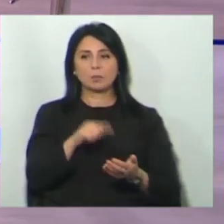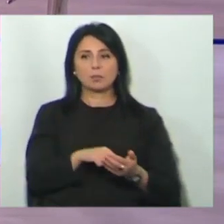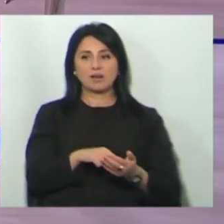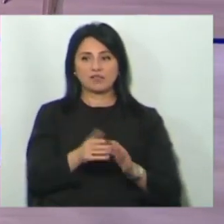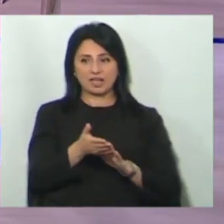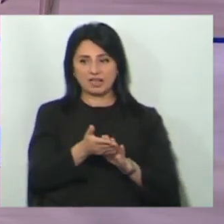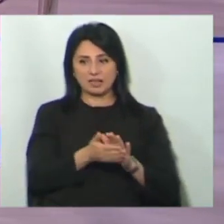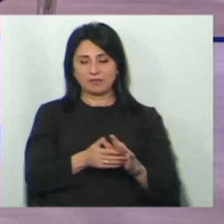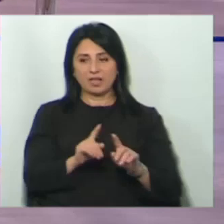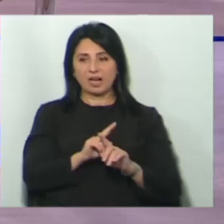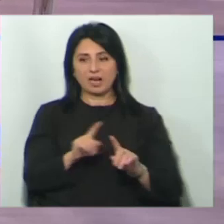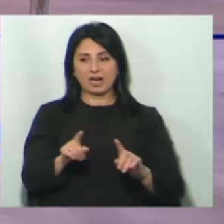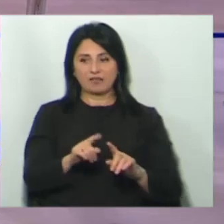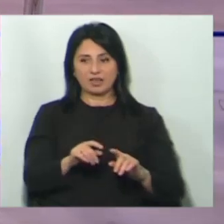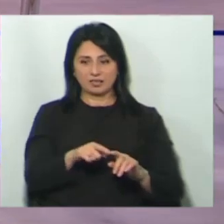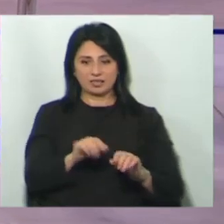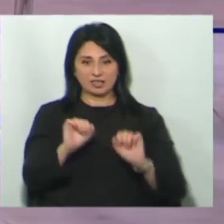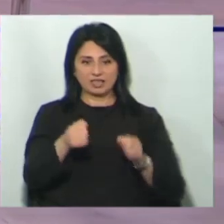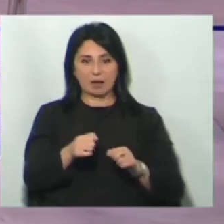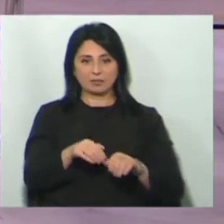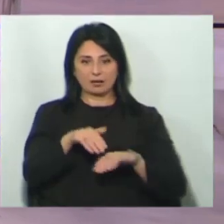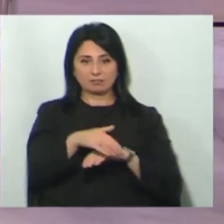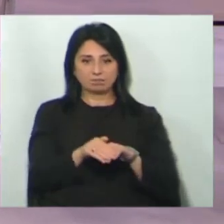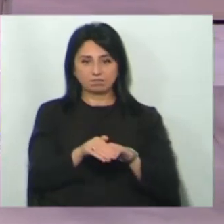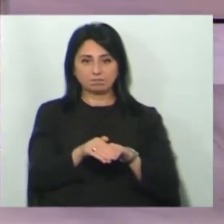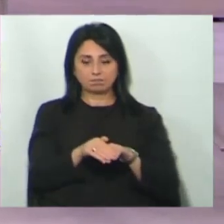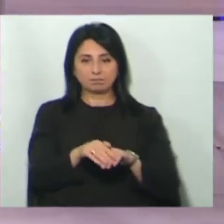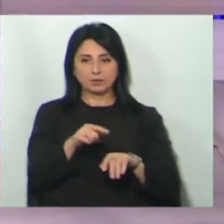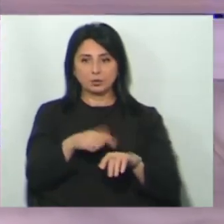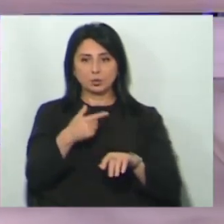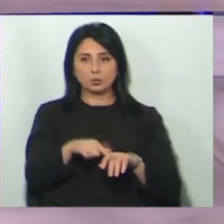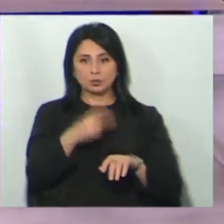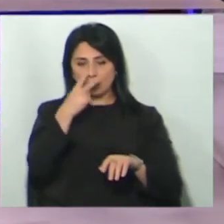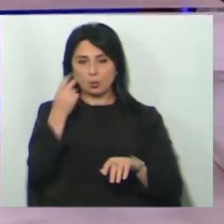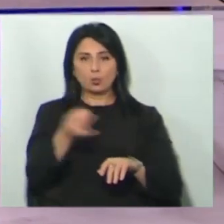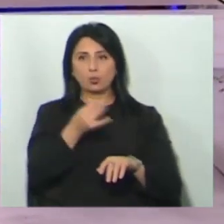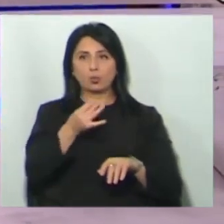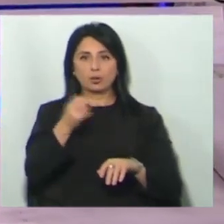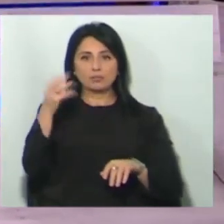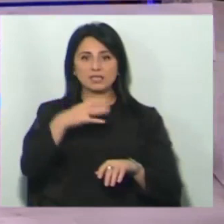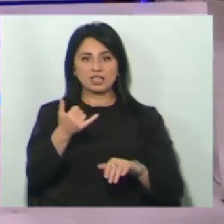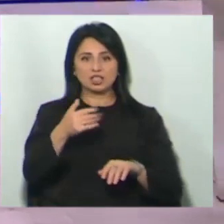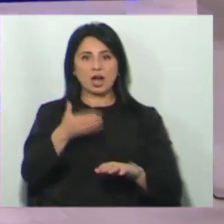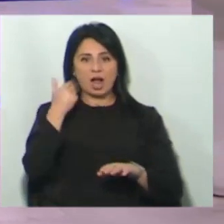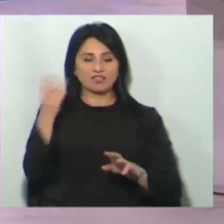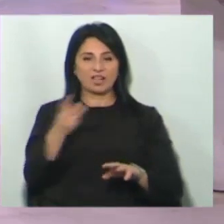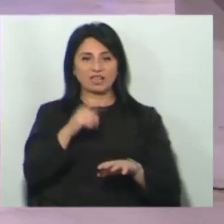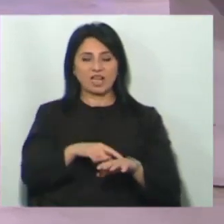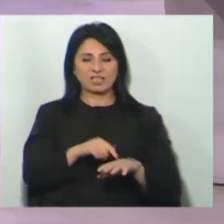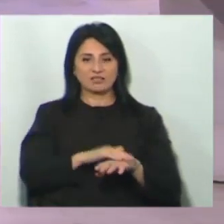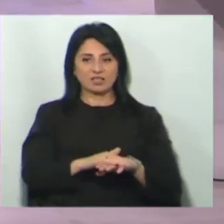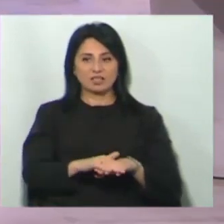ჩვენი ტერფიც, განსაკუთრებით ნაზამთრალი ტერფი, რომელიც დახარბებულია ასევე მზეს და შეიძლება უფრო ადვილად